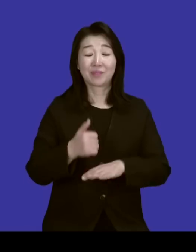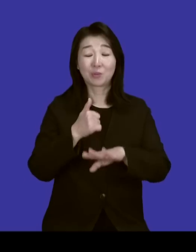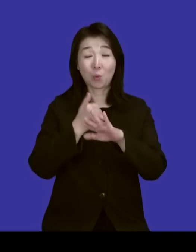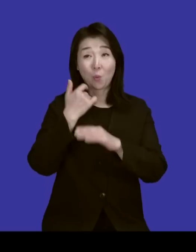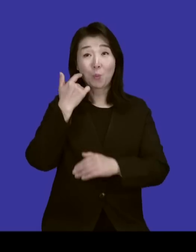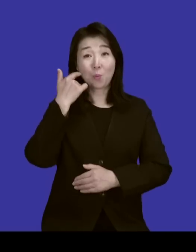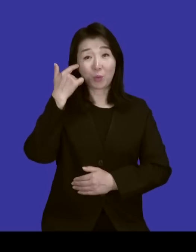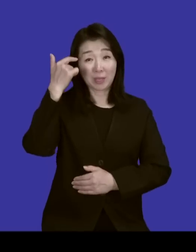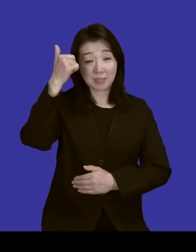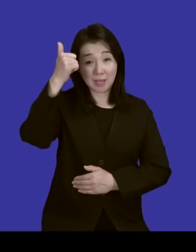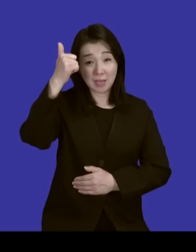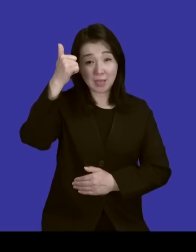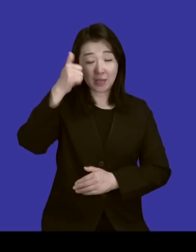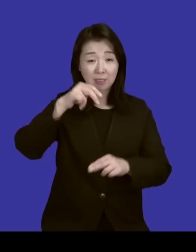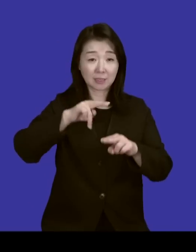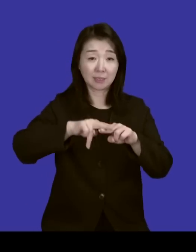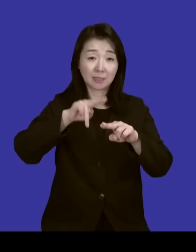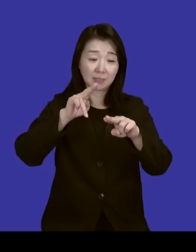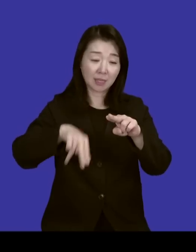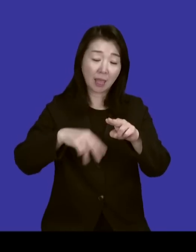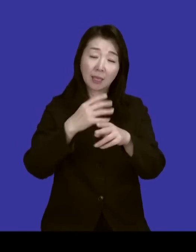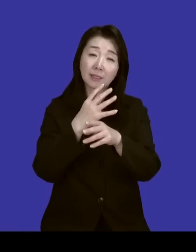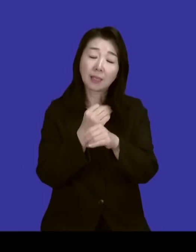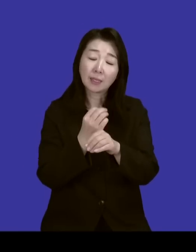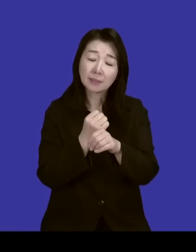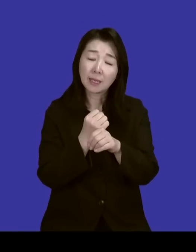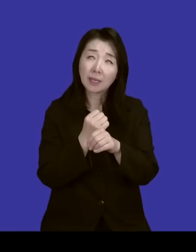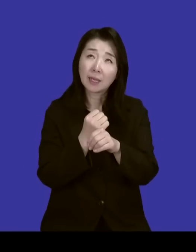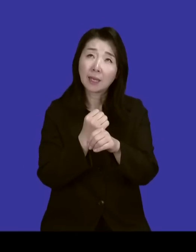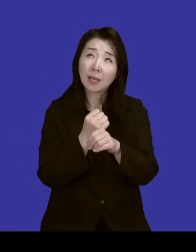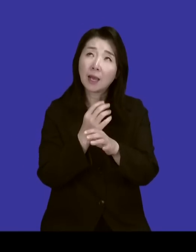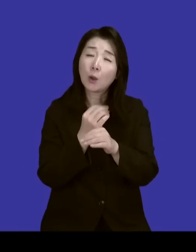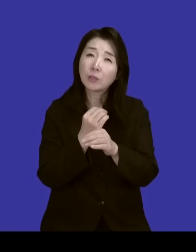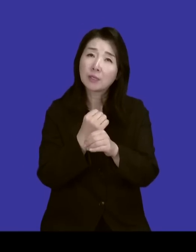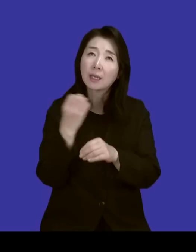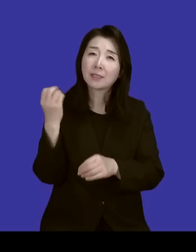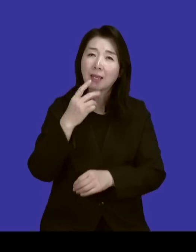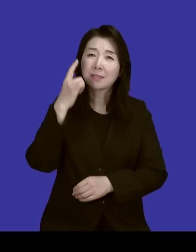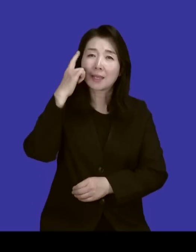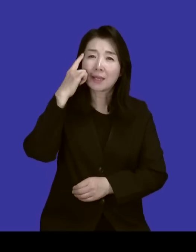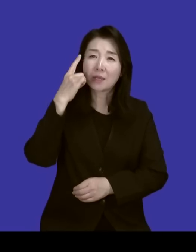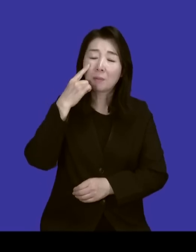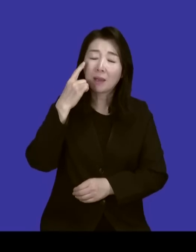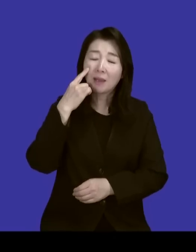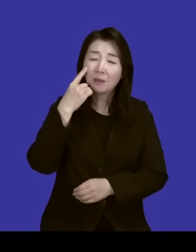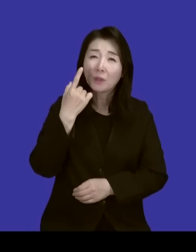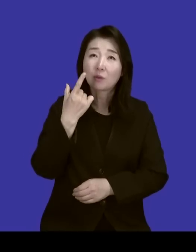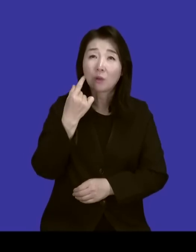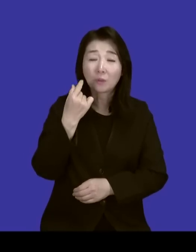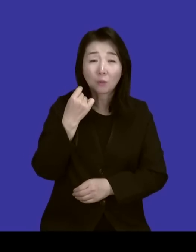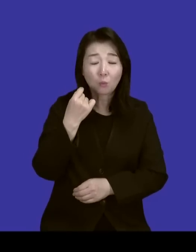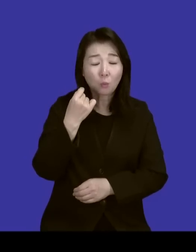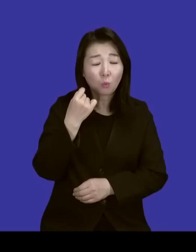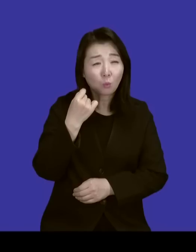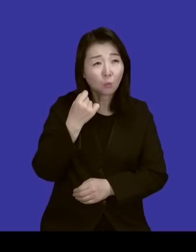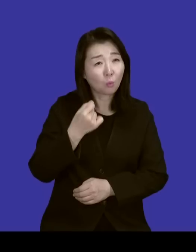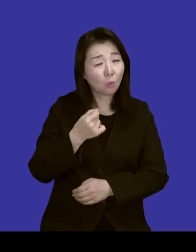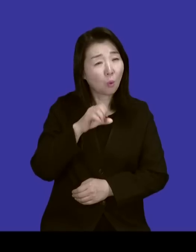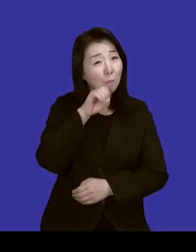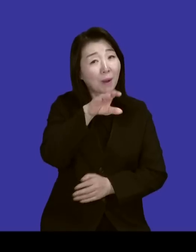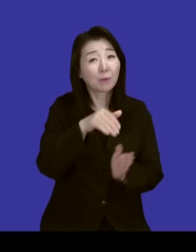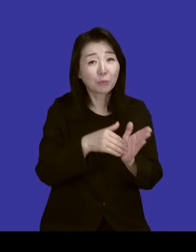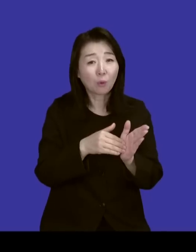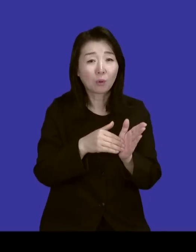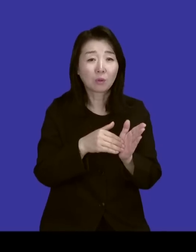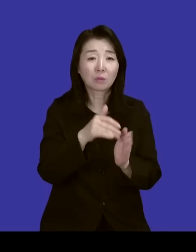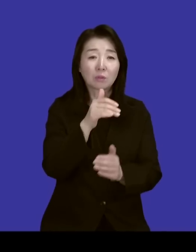목회자들의 이 은퇴 시간 다시 생각해 봐야 하지 않겠습니까? 이런 얘기를 제가 했더니 예. 그때 옥